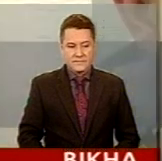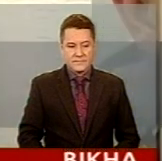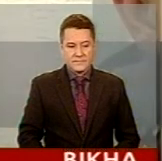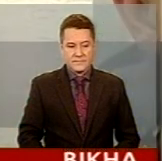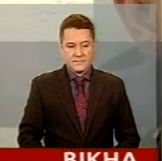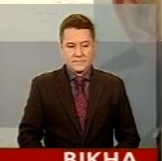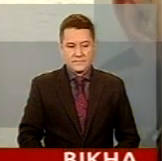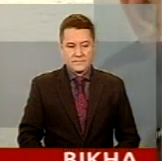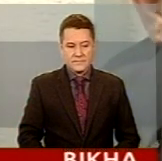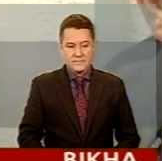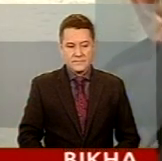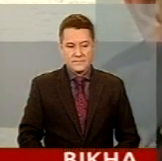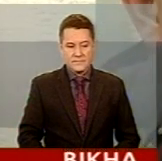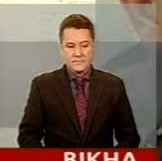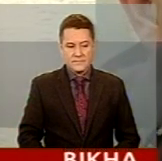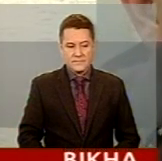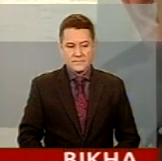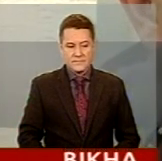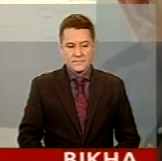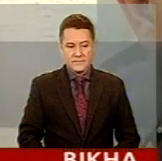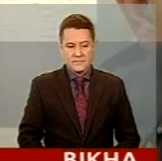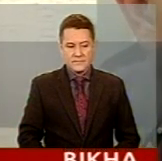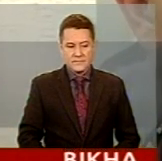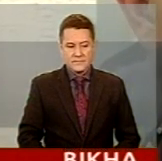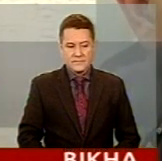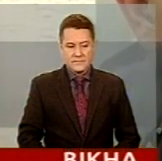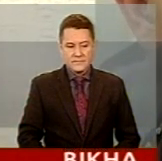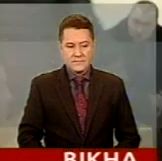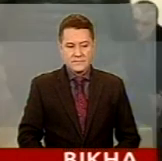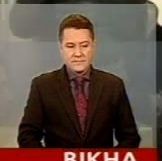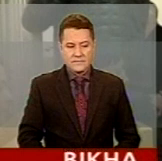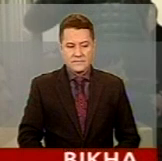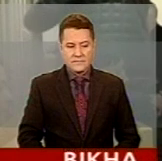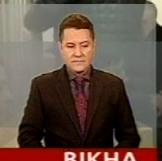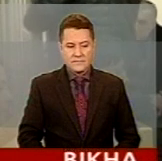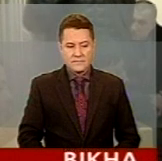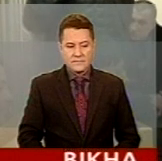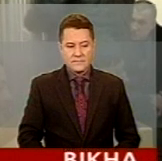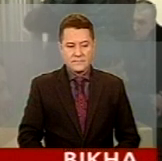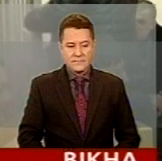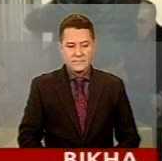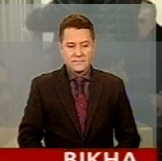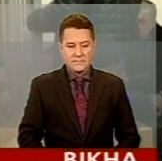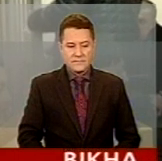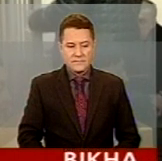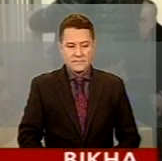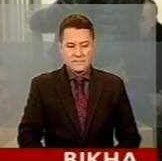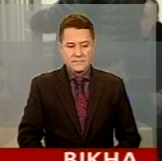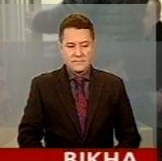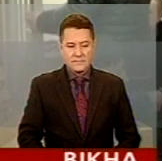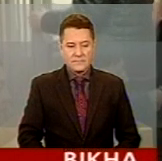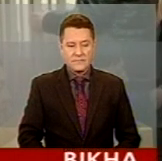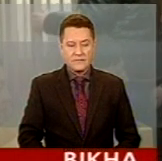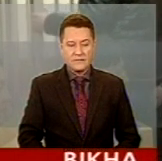присяги. По-перше, на якій підставі Манджур знаходиться в клітці? Читаємо Європейську конвенцію, Конституцію